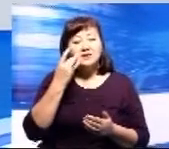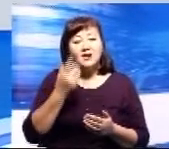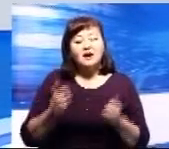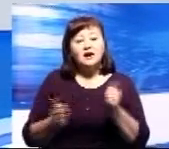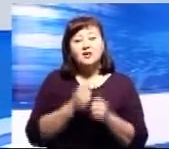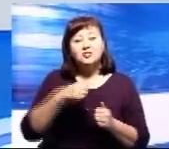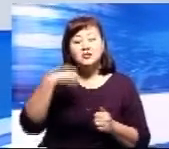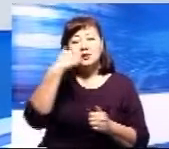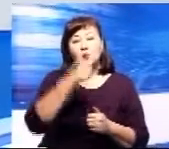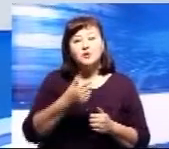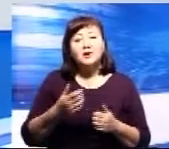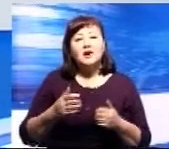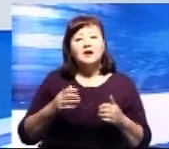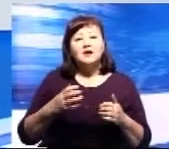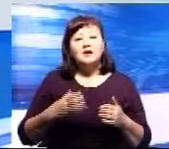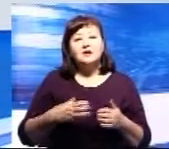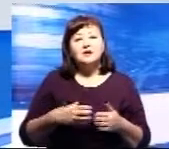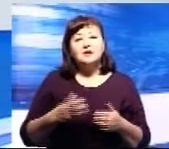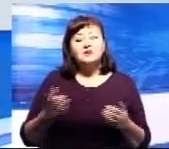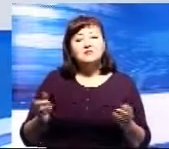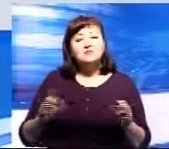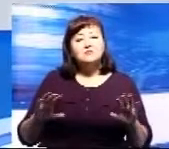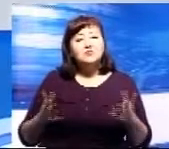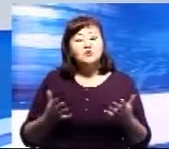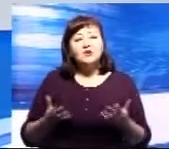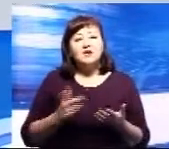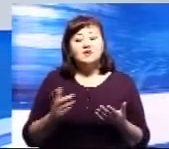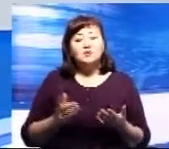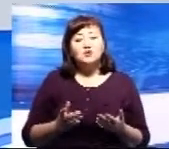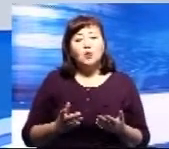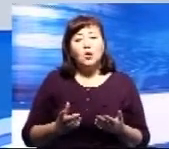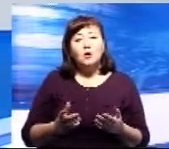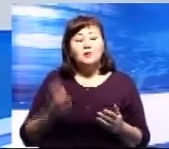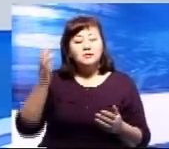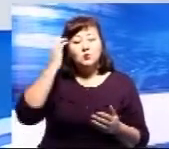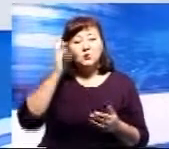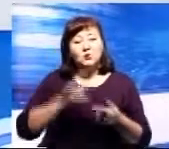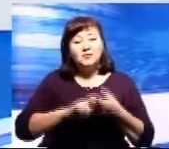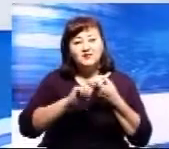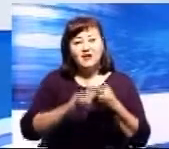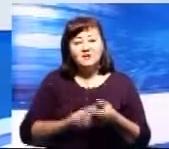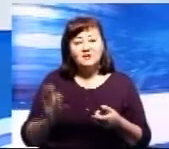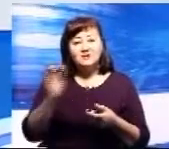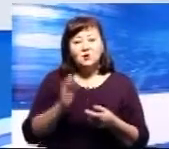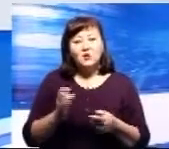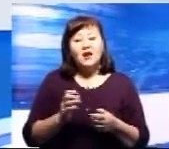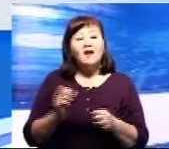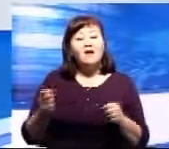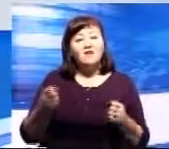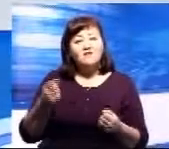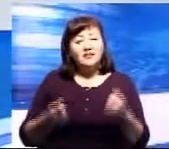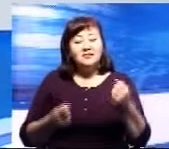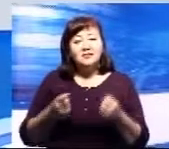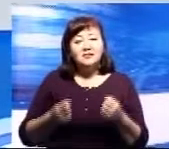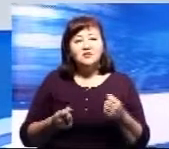угля. Возле железнодорожных тупиков, куда привозят твердое топливо, собираются большие очереди грузовых машин, водители которых в буквальном